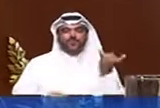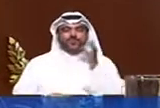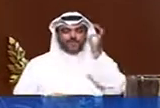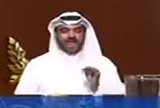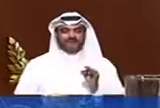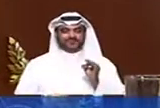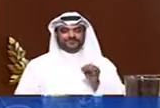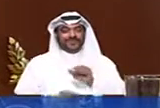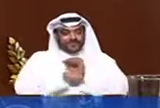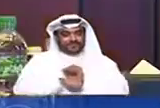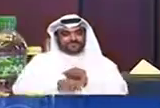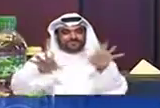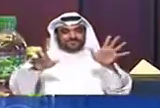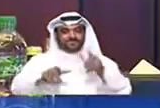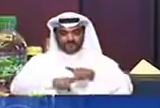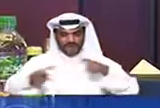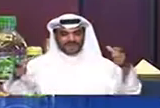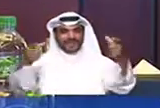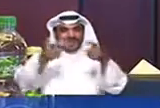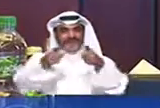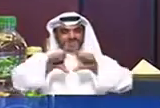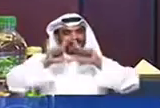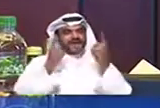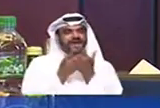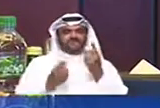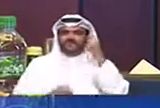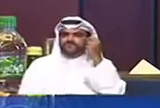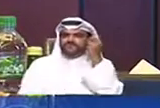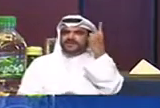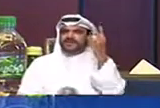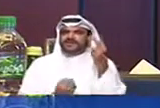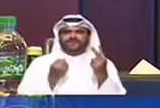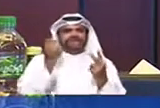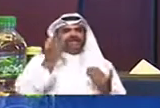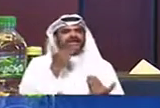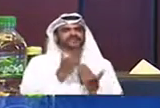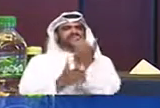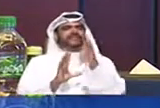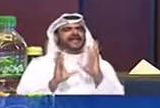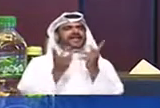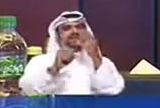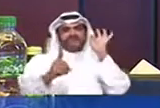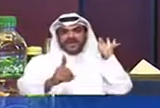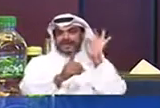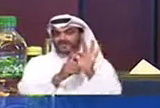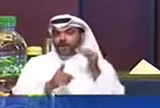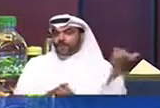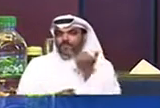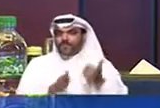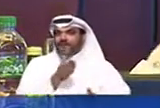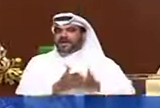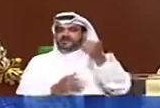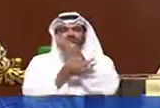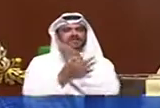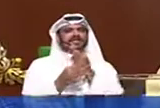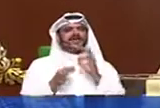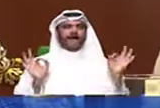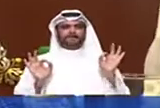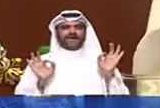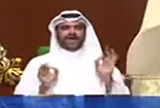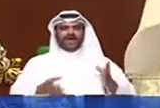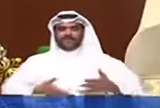الغالية. وتناولت اللجنة كذلك عددا من الأفكار والاقتراحات التي تهدف إلى إنجاحها على أكمل وجه